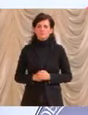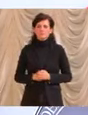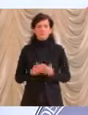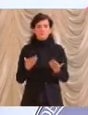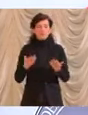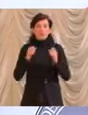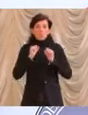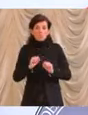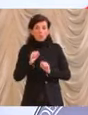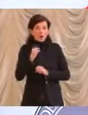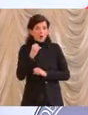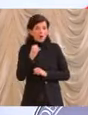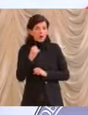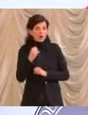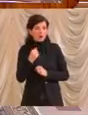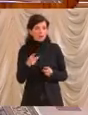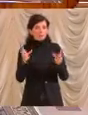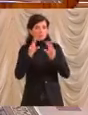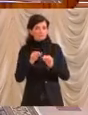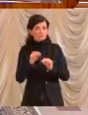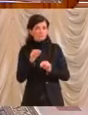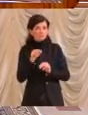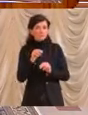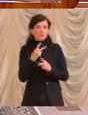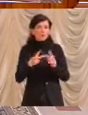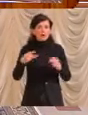possiamo recuperare Matano del TG3.